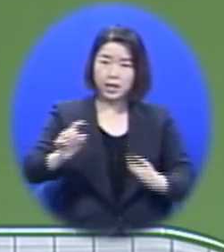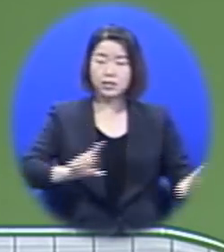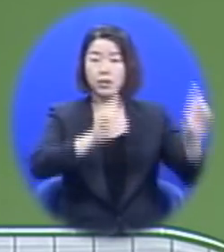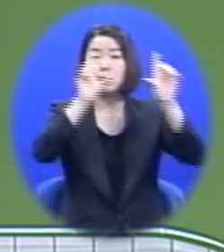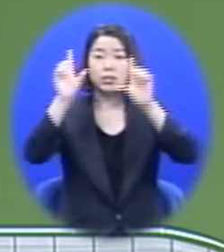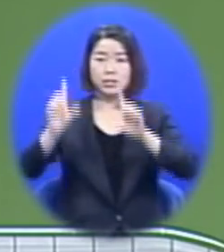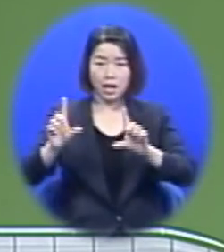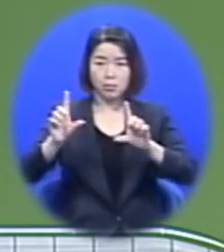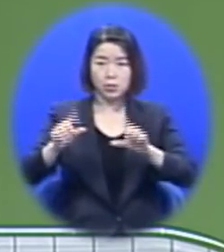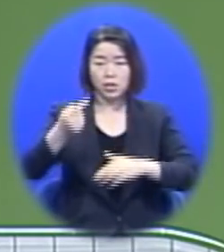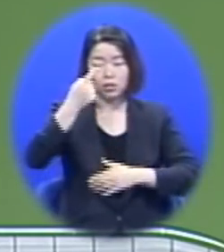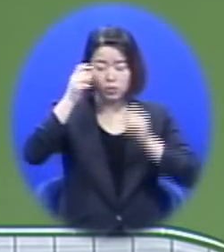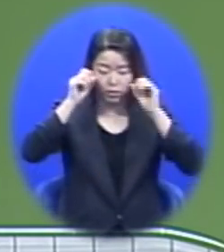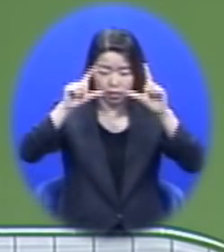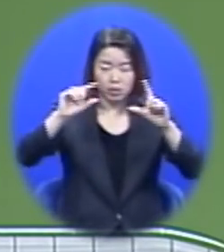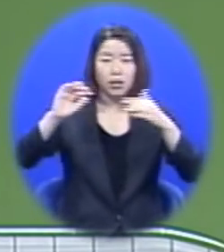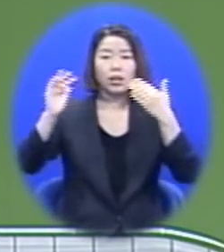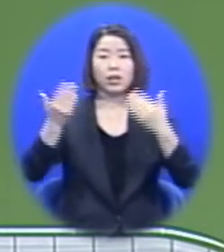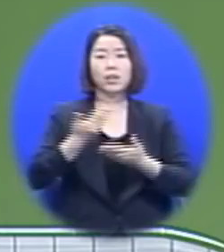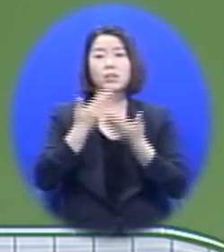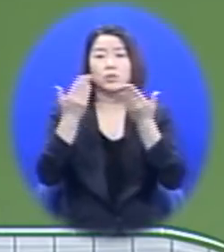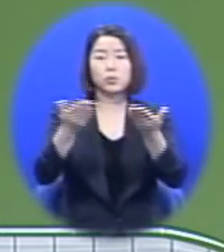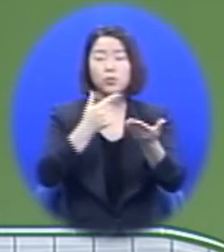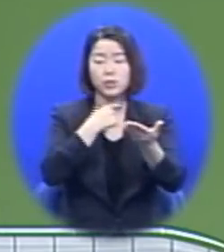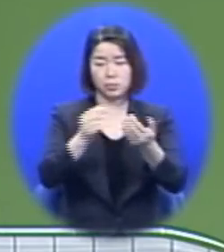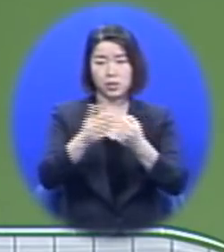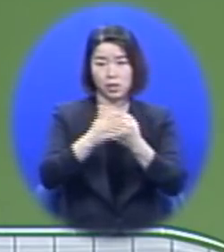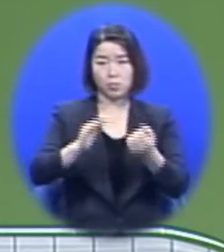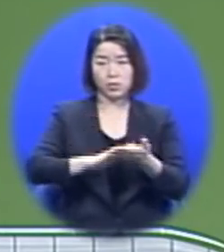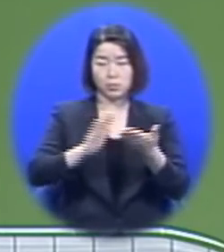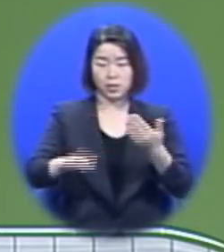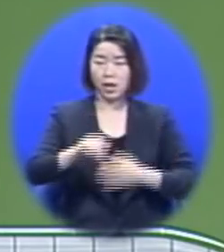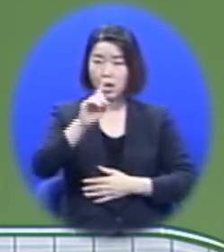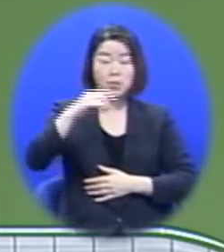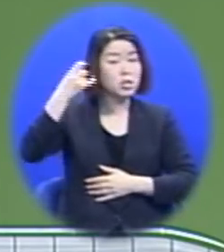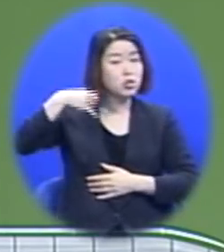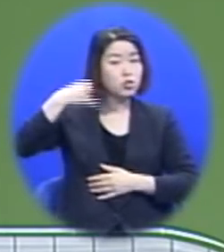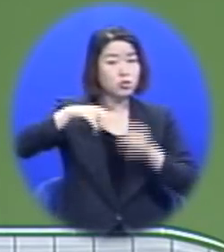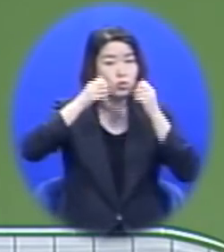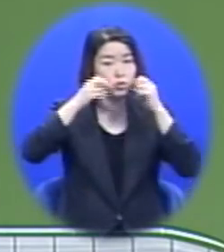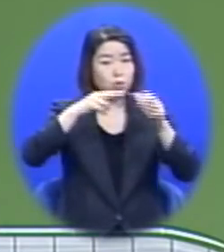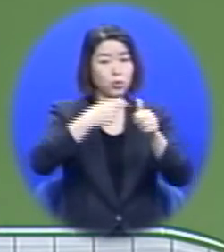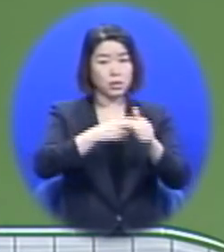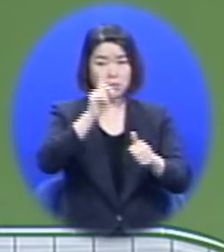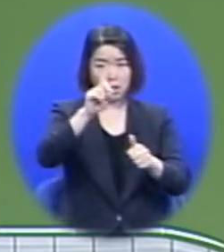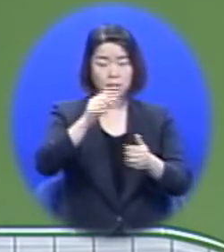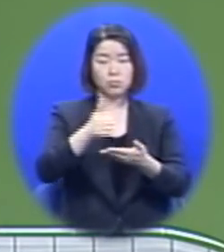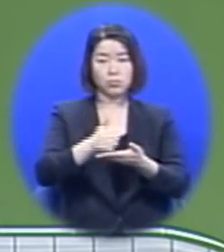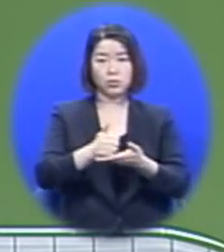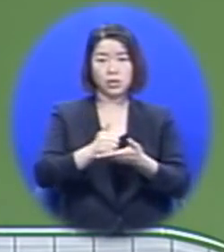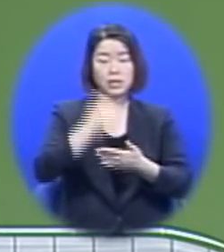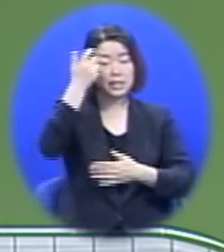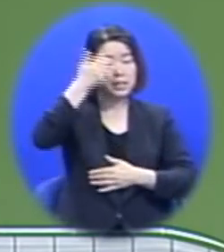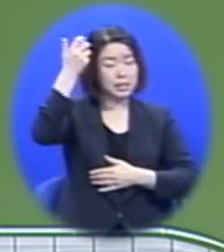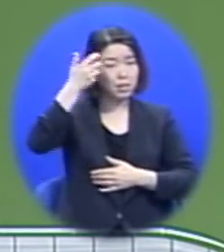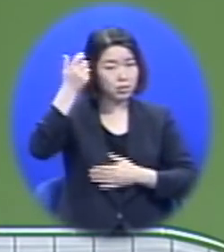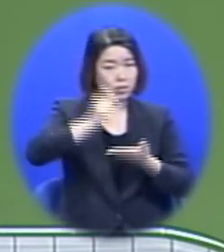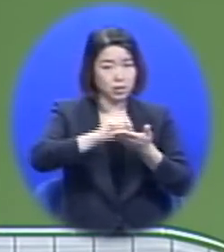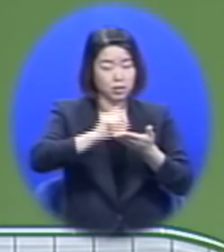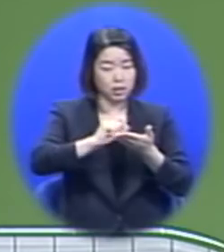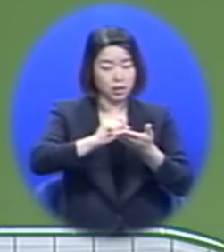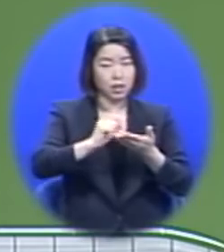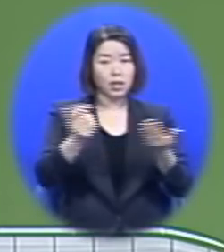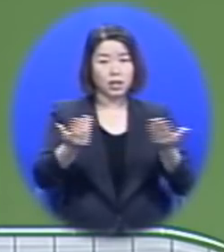여러분에게 눈뜨게 해드리고 싶어서. 한 번은 중국 선교사님 한 분이 영성일기 사역에 대해서 설명을